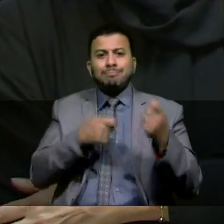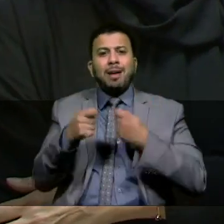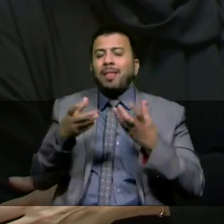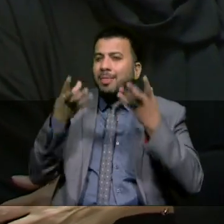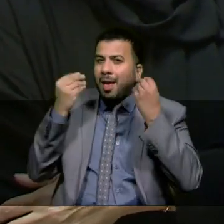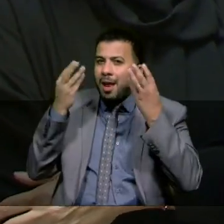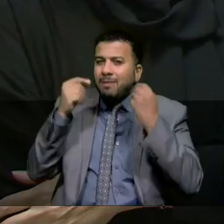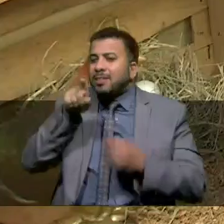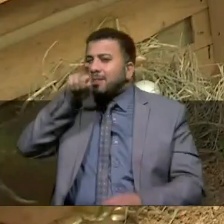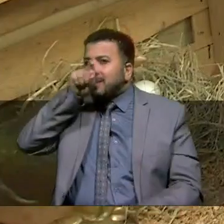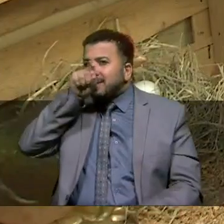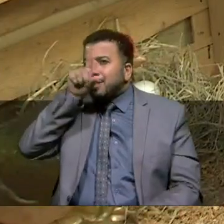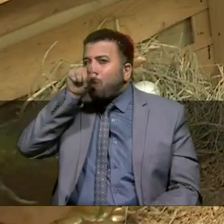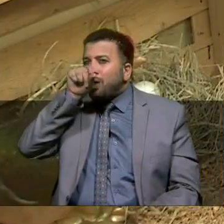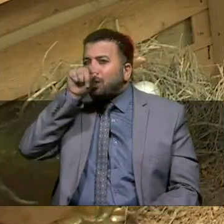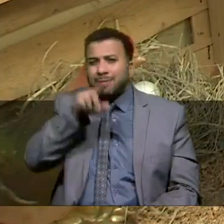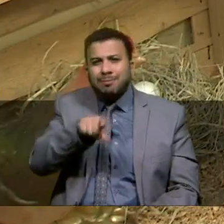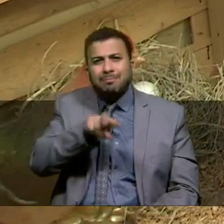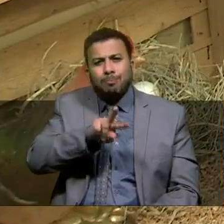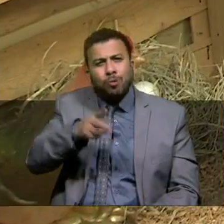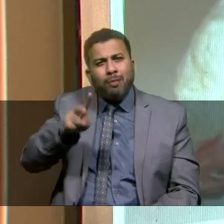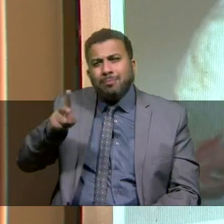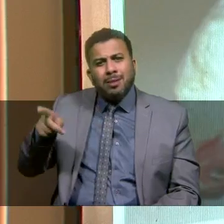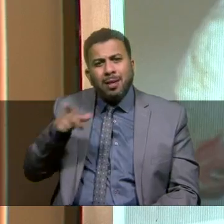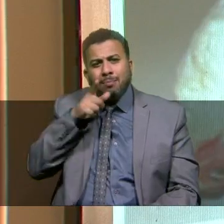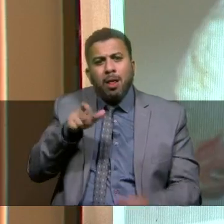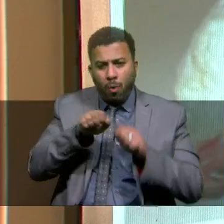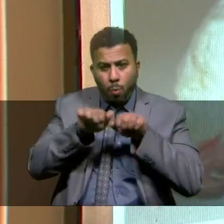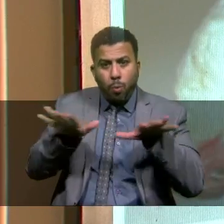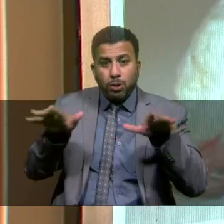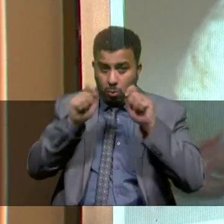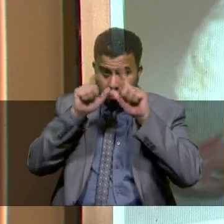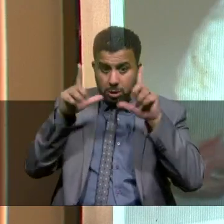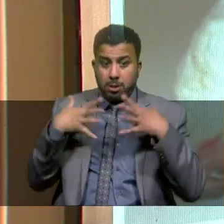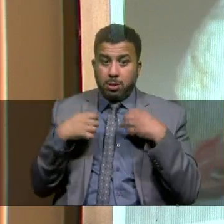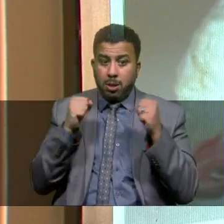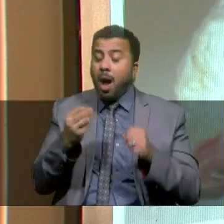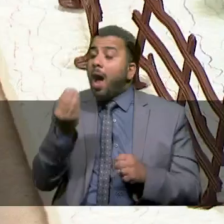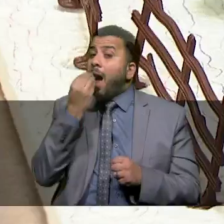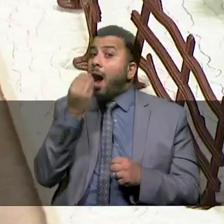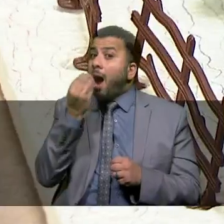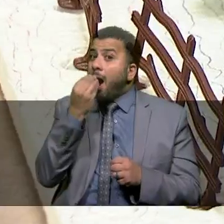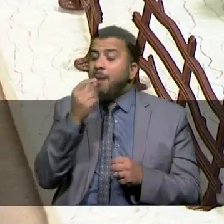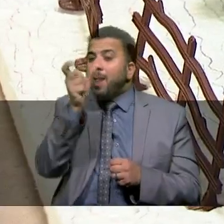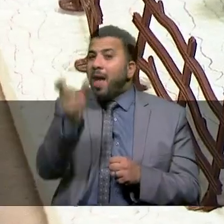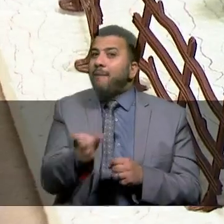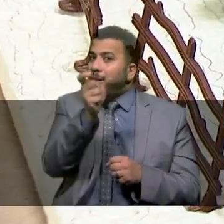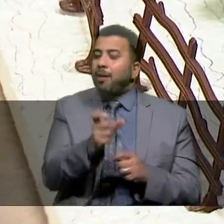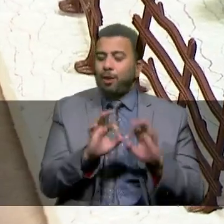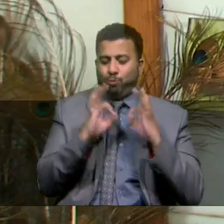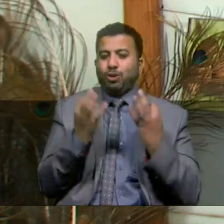التعريف بأنواع الدواجن المختلفة، إلى جانب نشر الوعي الصحي والغذائي بين أفراد